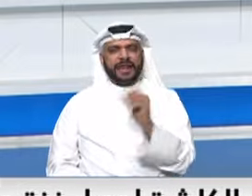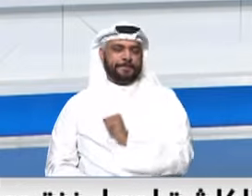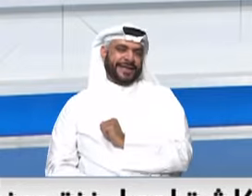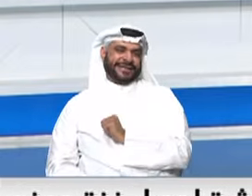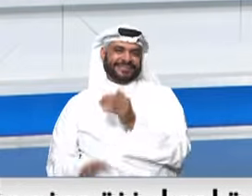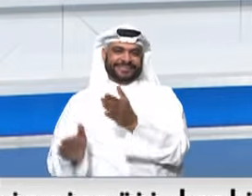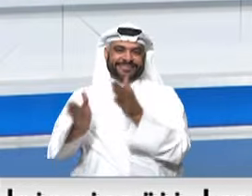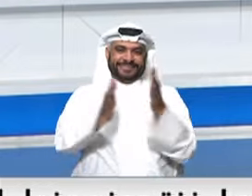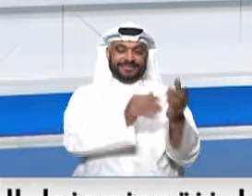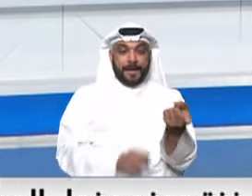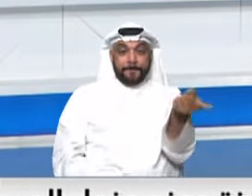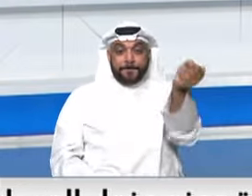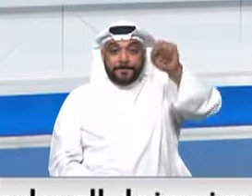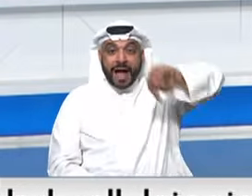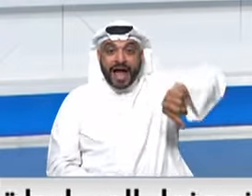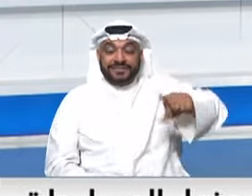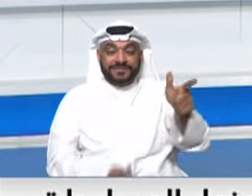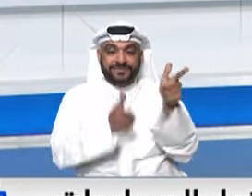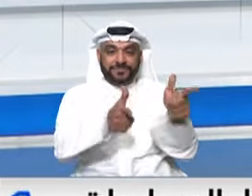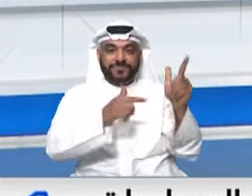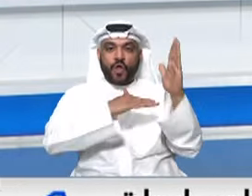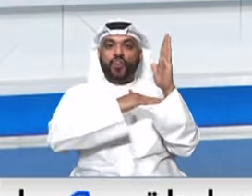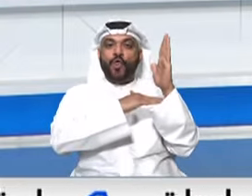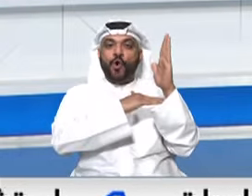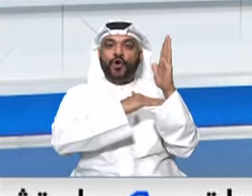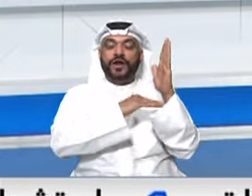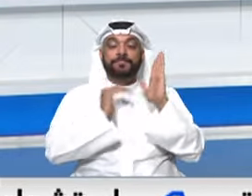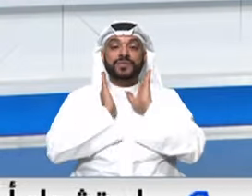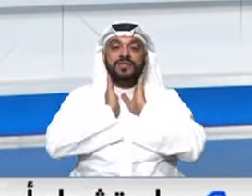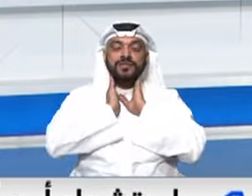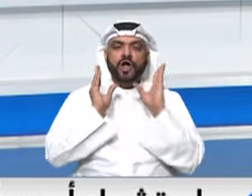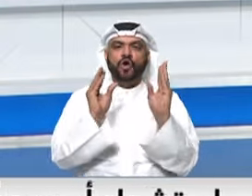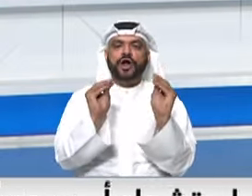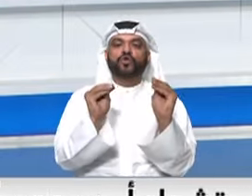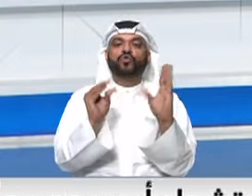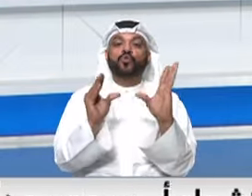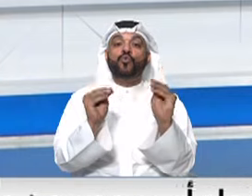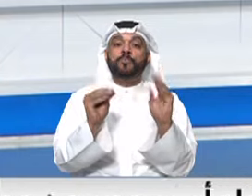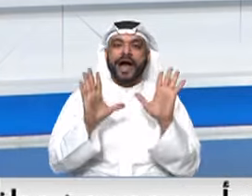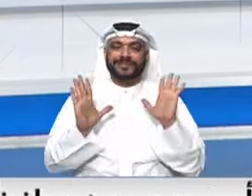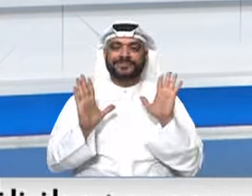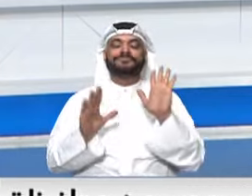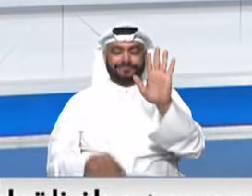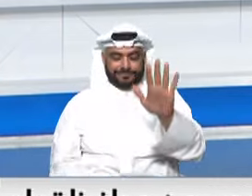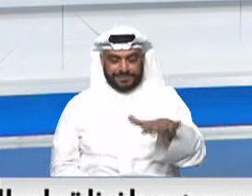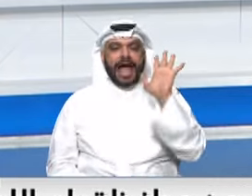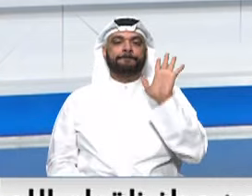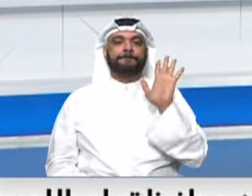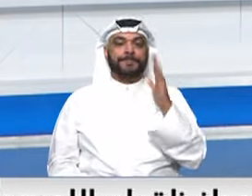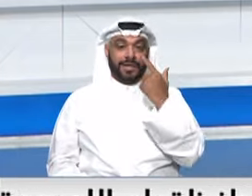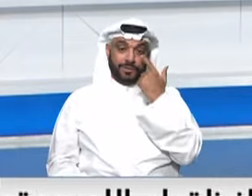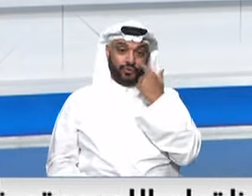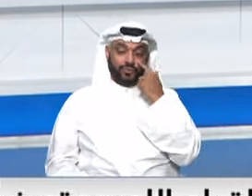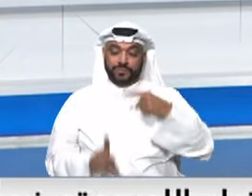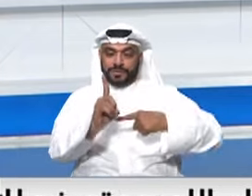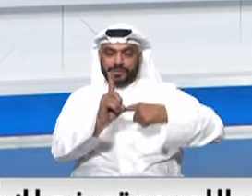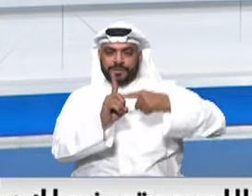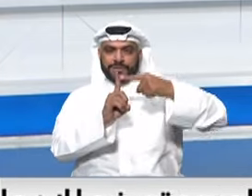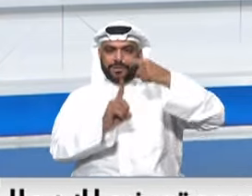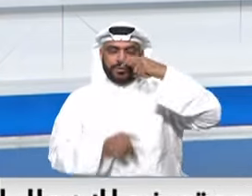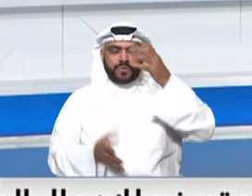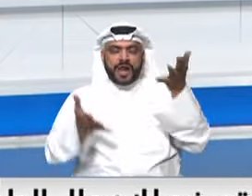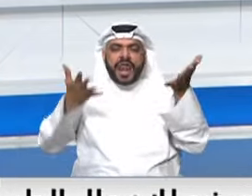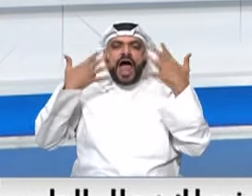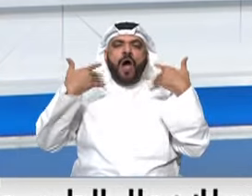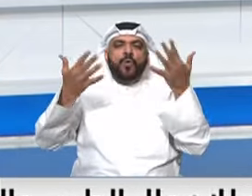28 إلى 30 درجة مئوية. منتصف نهار يوم الغد الهواء يقلب إلى كوس ويكون خفيف إلى معتدل، ينشط على فترات من 12 إلى 40 كيلو متر في الساعة.